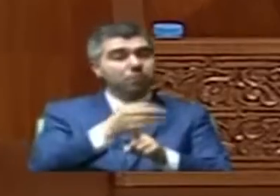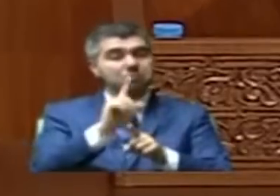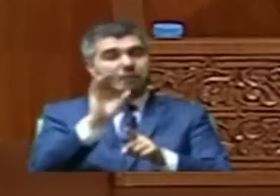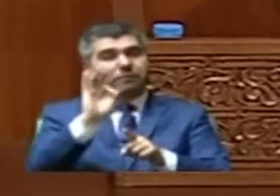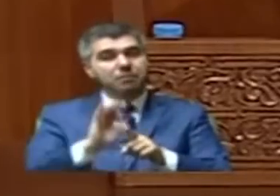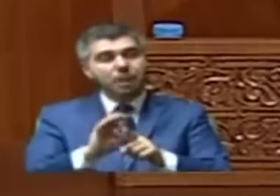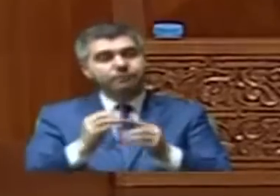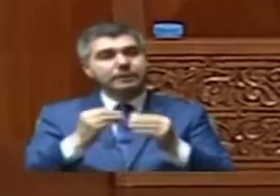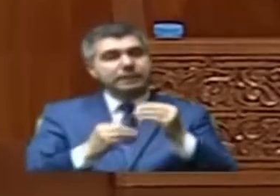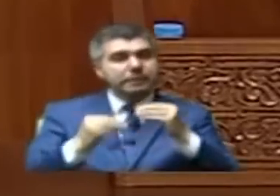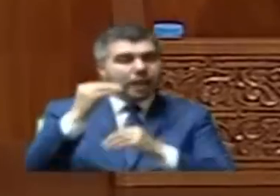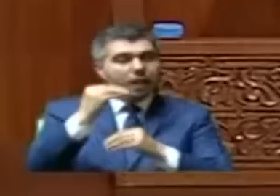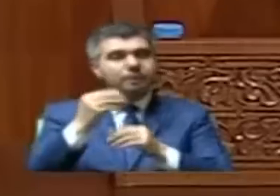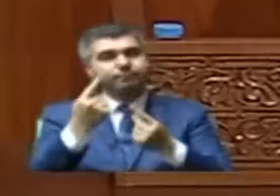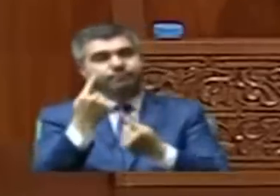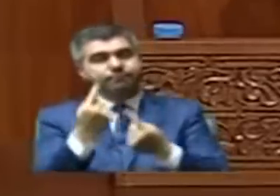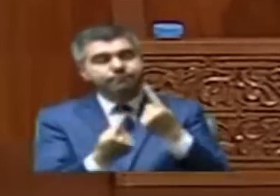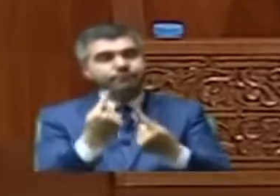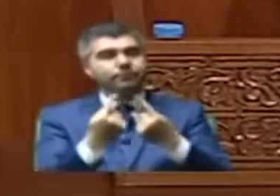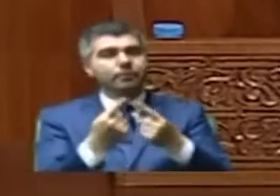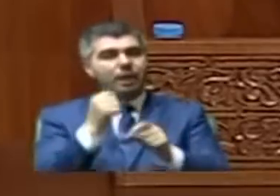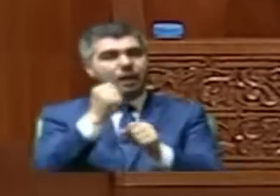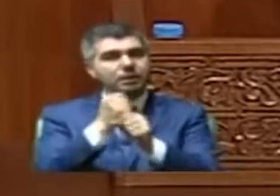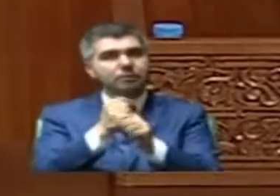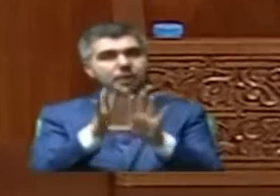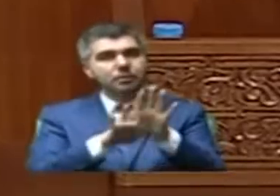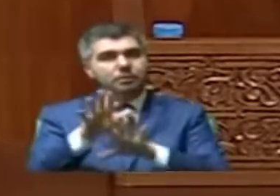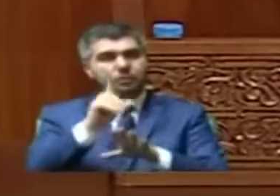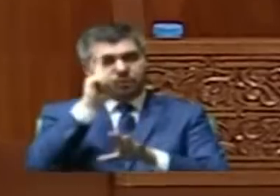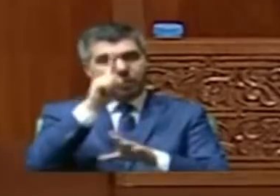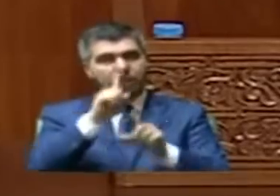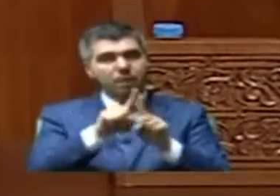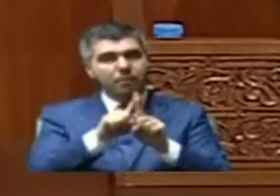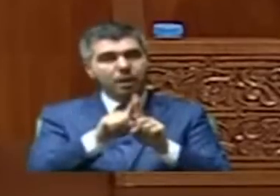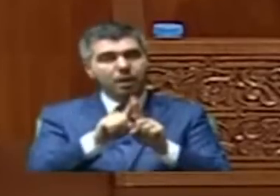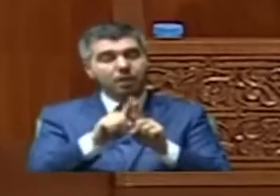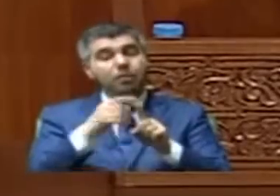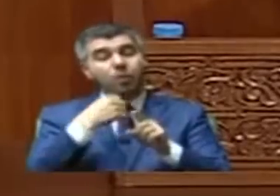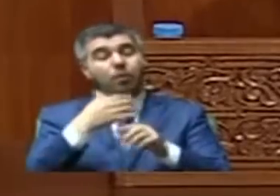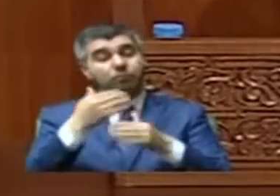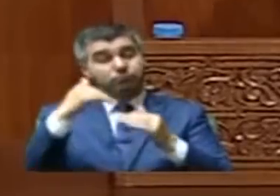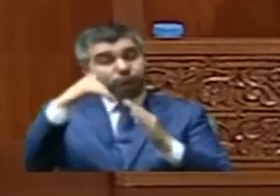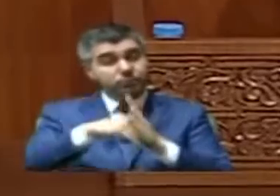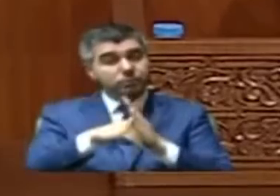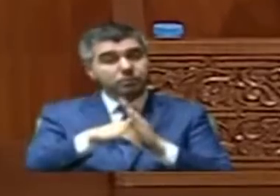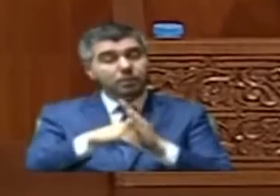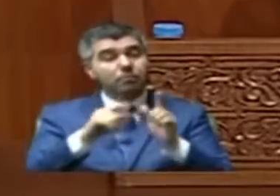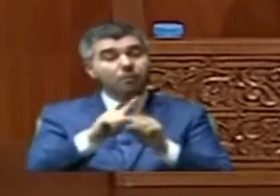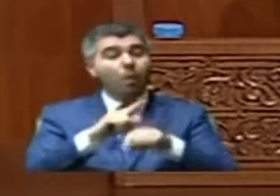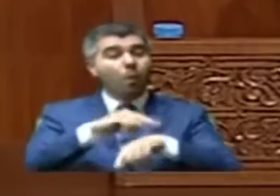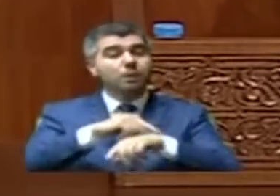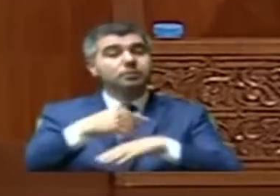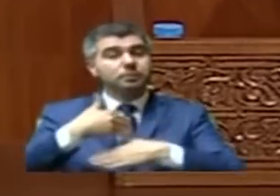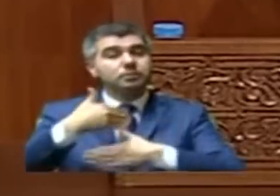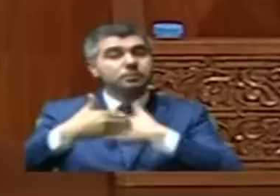خصها زيادة، خصها نقصان، باش نخدموا إن شاء الله. الإخفاق غادي تقولوا لنا بعد فترة زمنية معتبرة باش